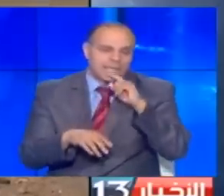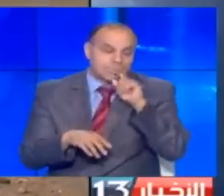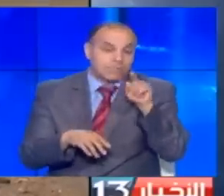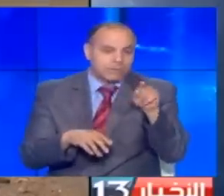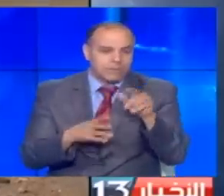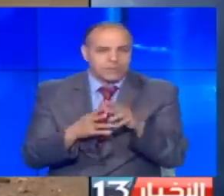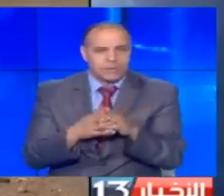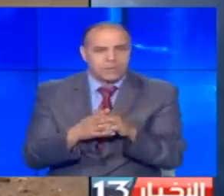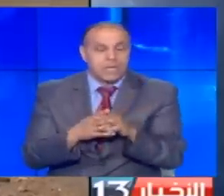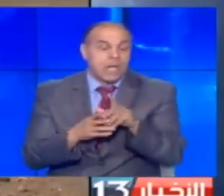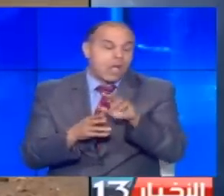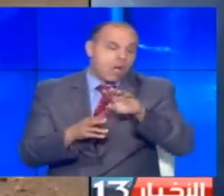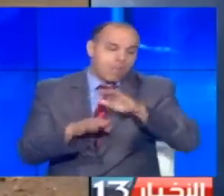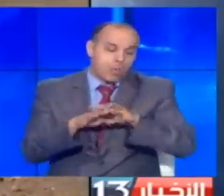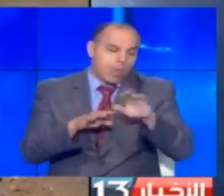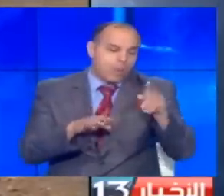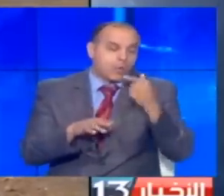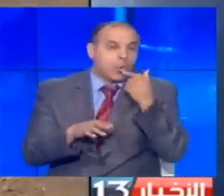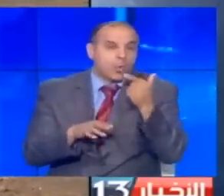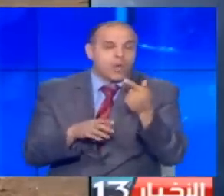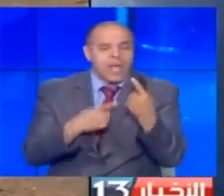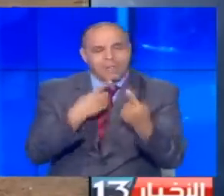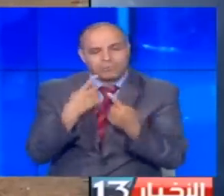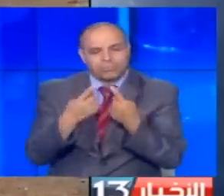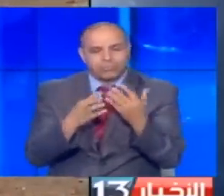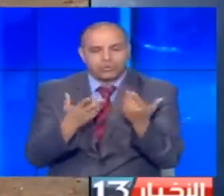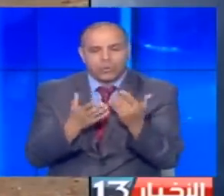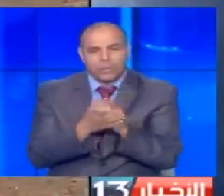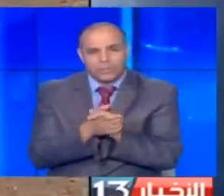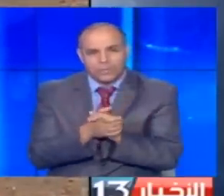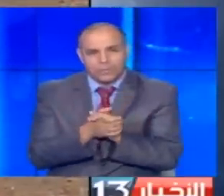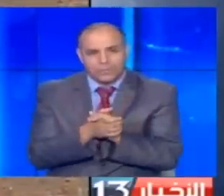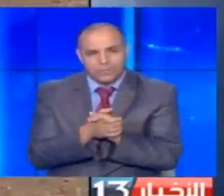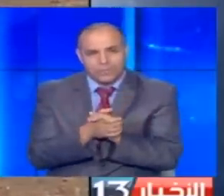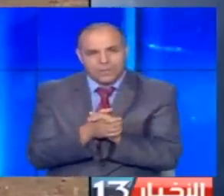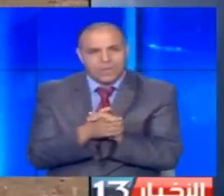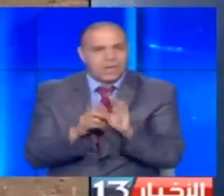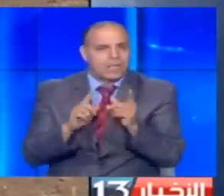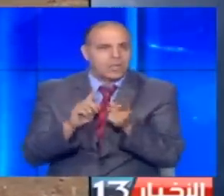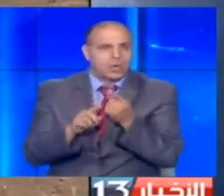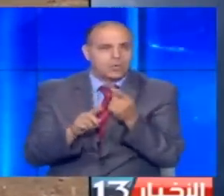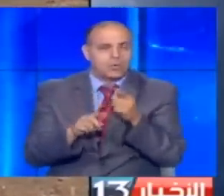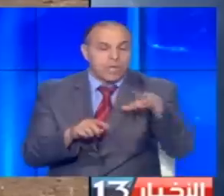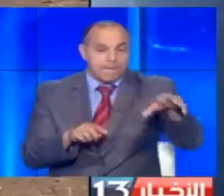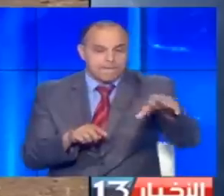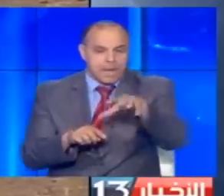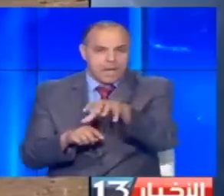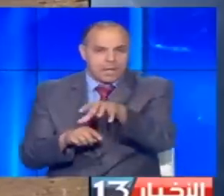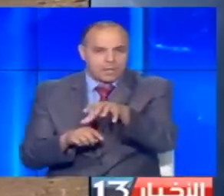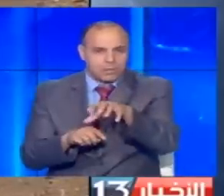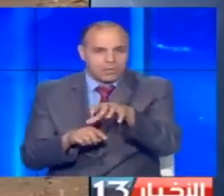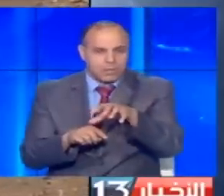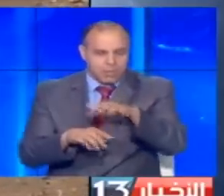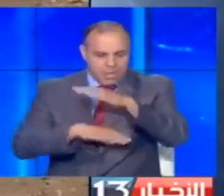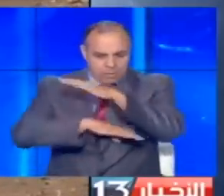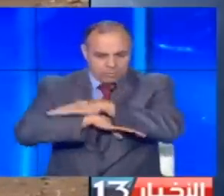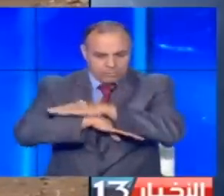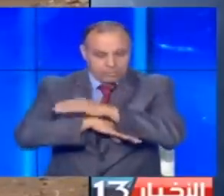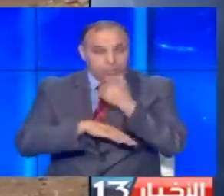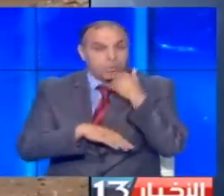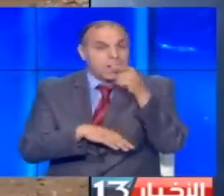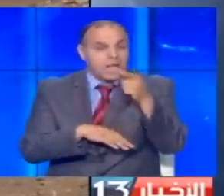المساله الاخرى لا بد من الحديث عنها اه تخص كذلك المناطق الريفيه والجسور التي